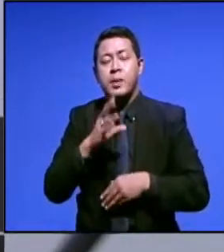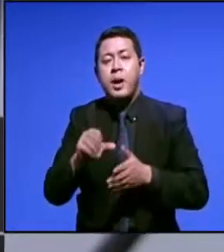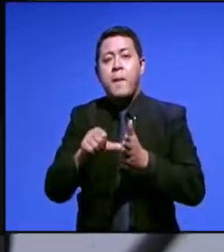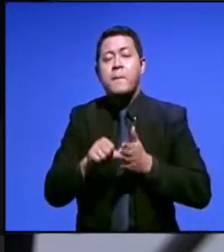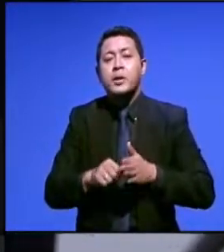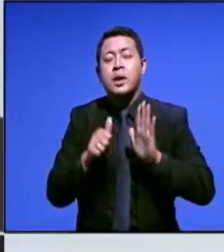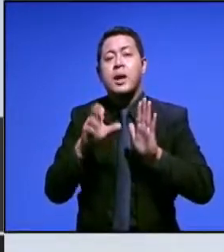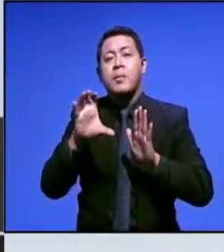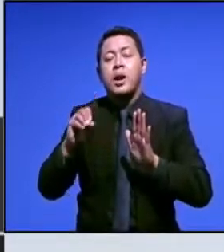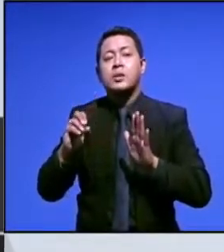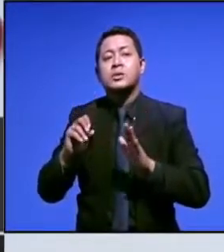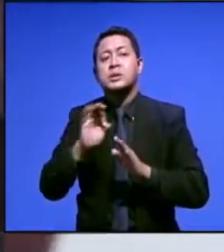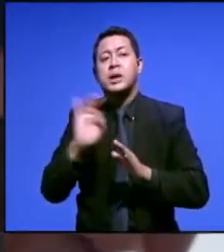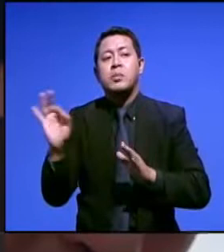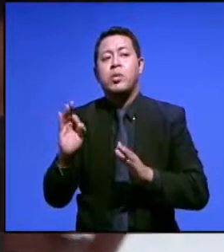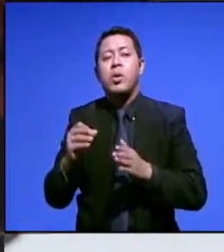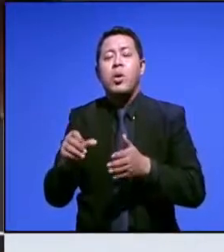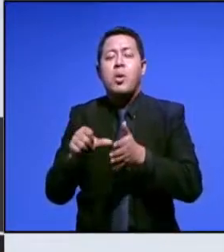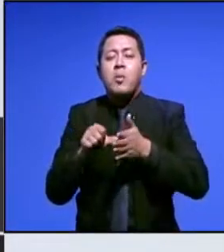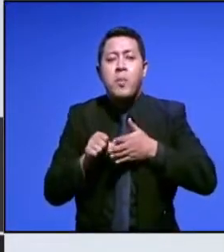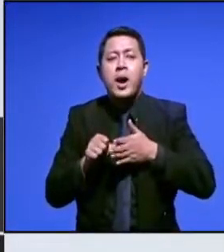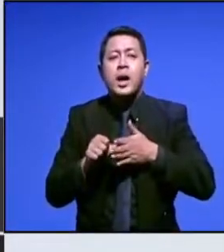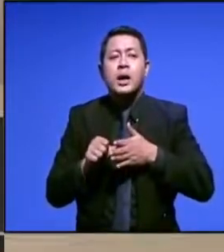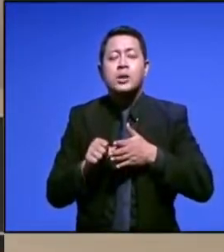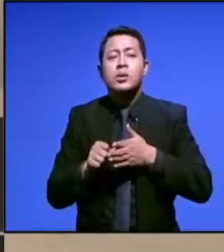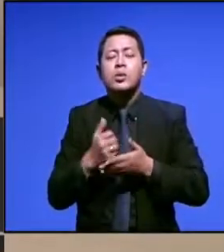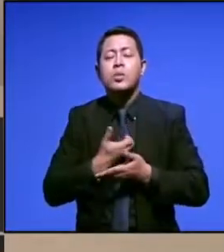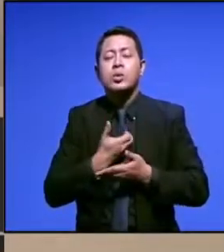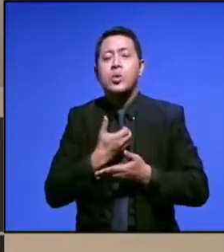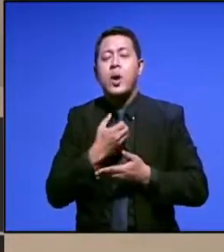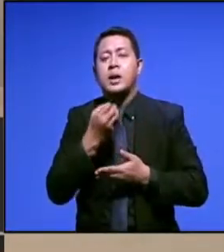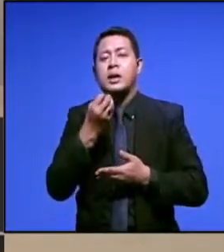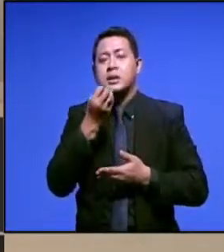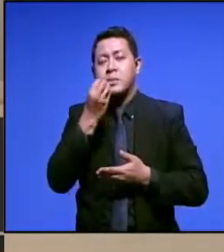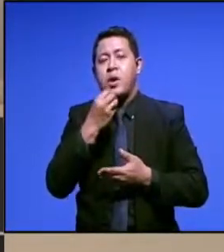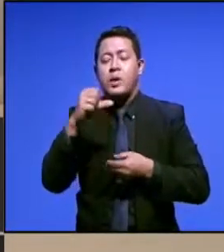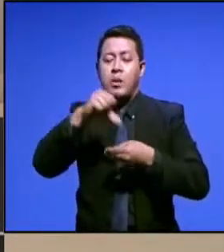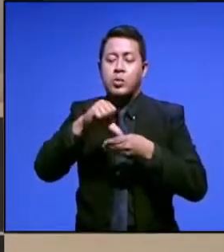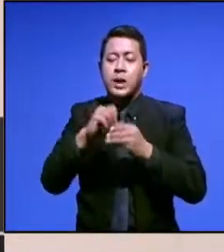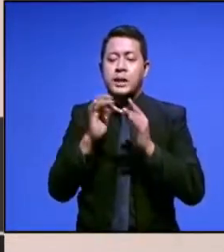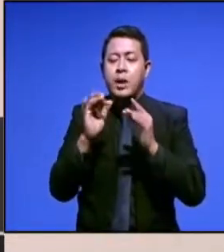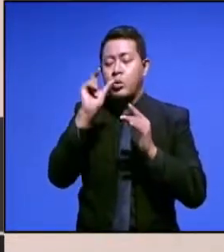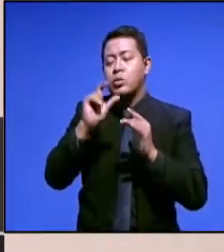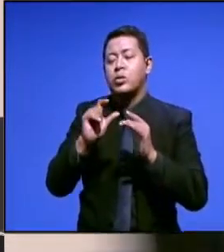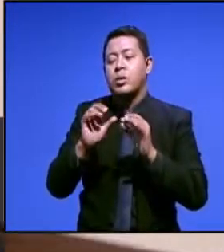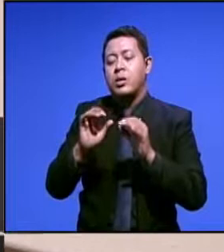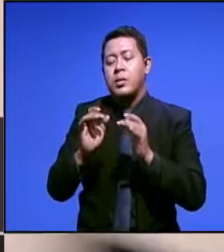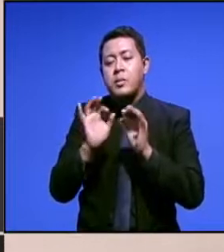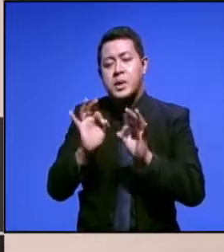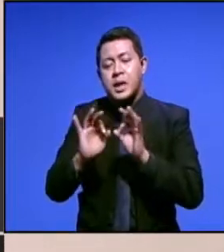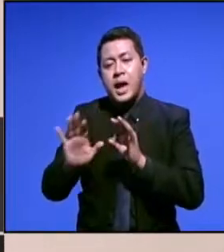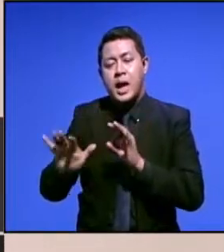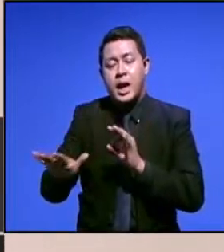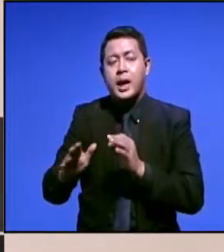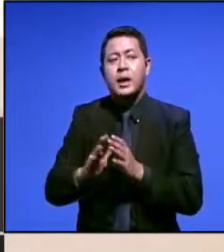bantuan Rp600.000 per bulan sangat membantu memenuhi kebutuhan sembako dan pulsa internet untuk pendidikan anak. Ari